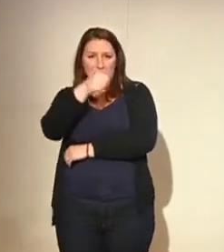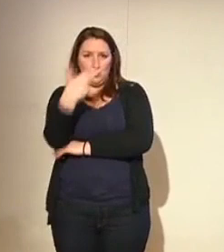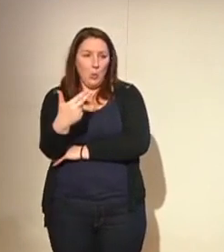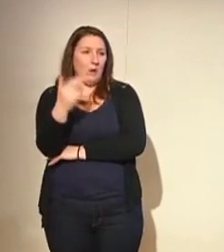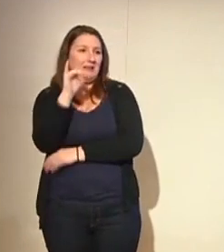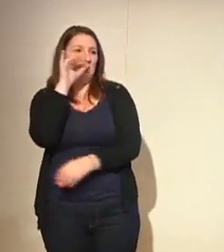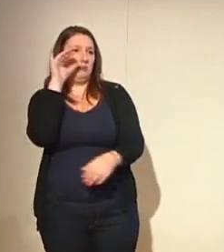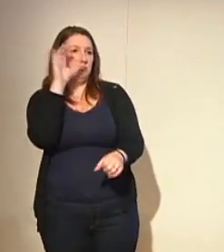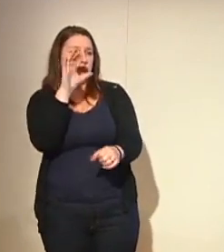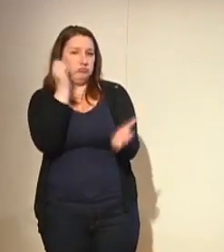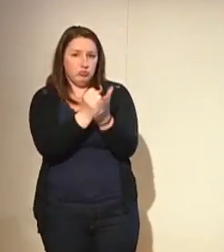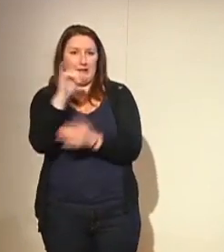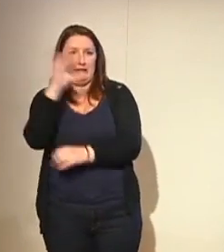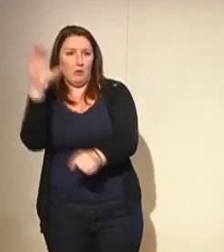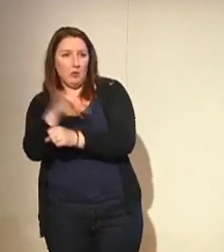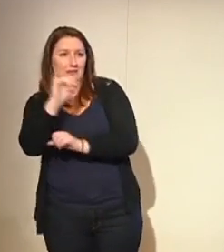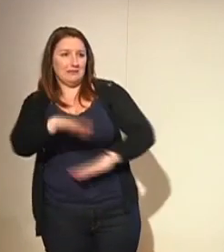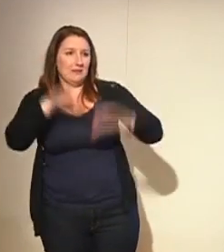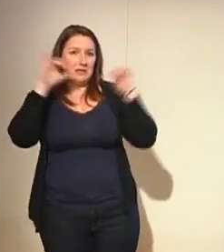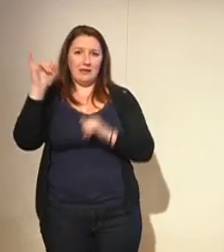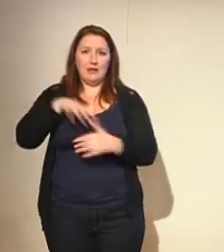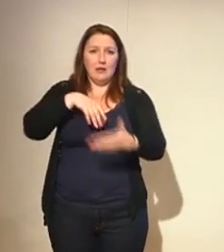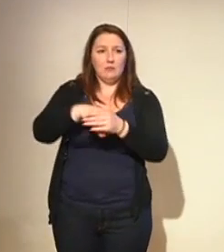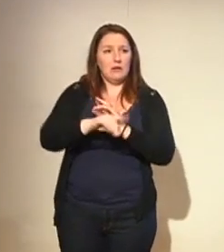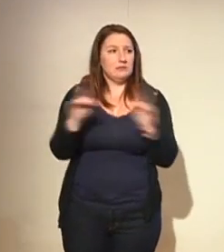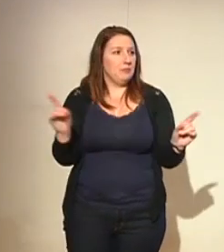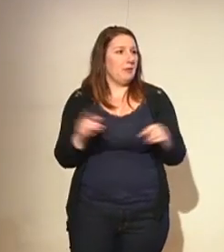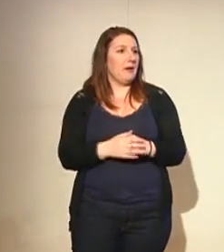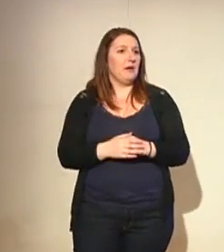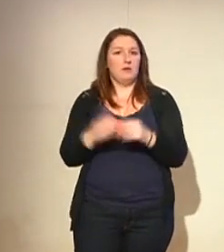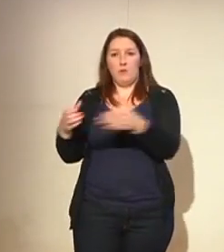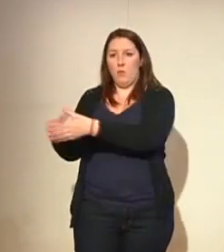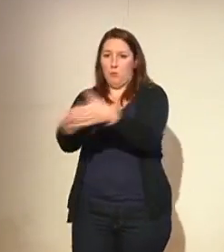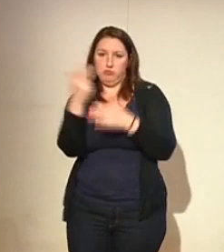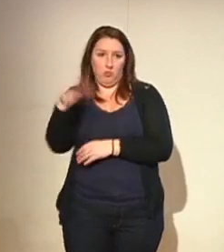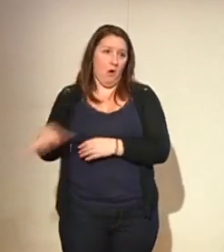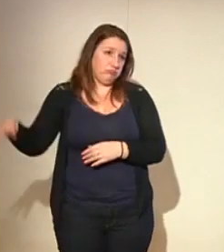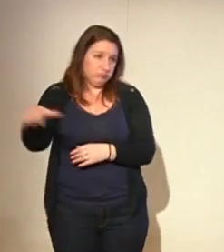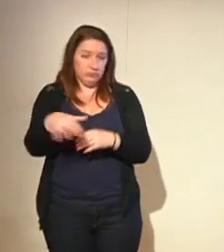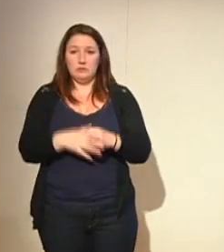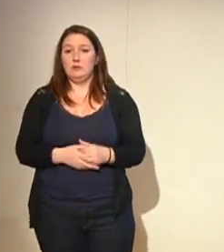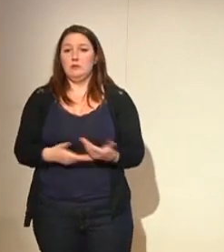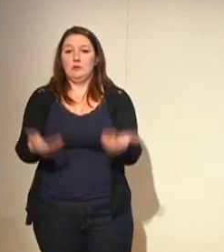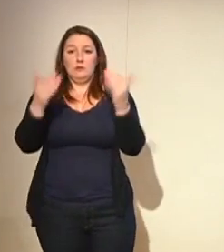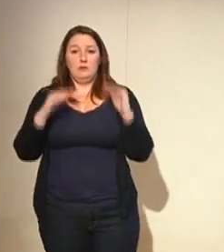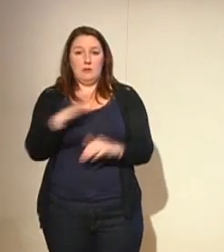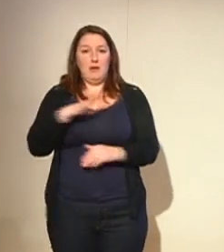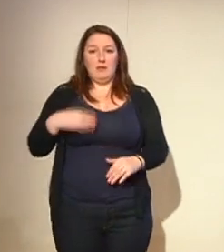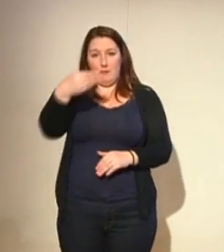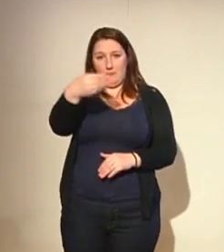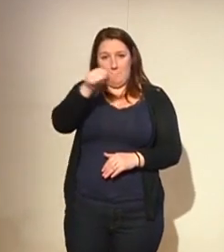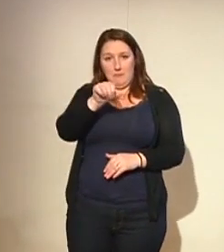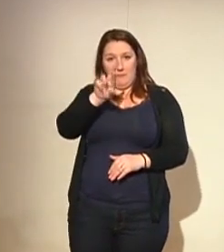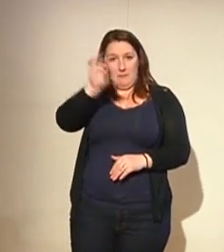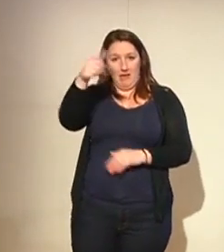contre qui s'abstient qui ne prend pas part au vote les trois autres groupes euh madame Martin avec